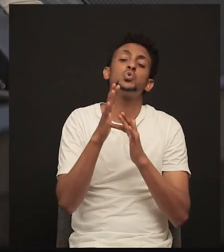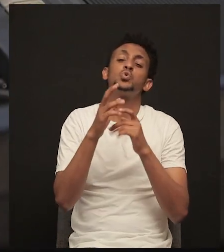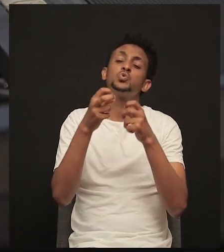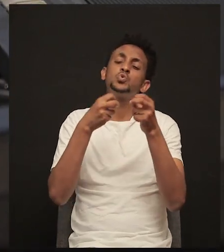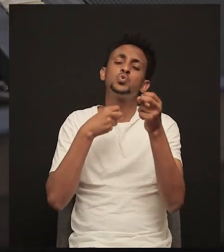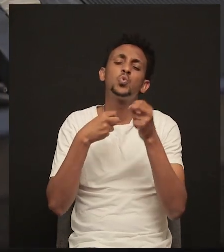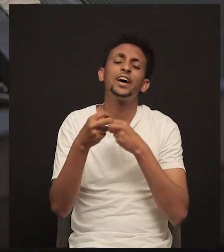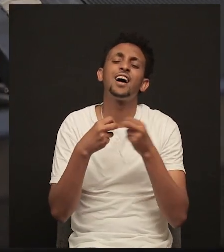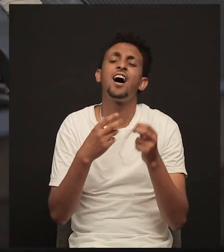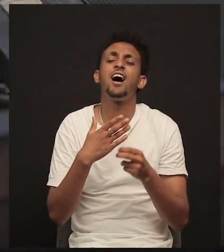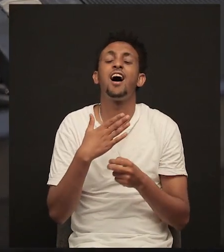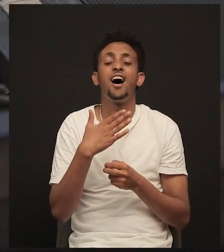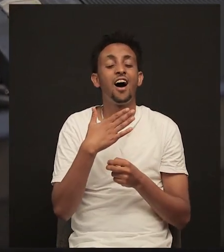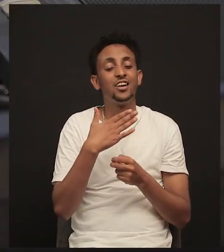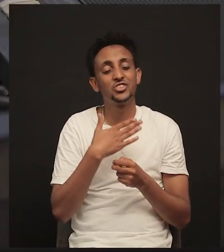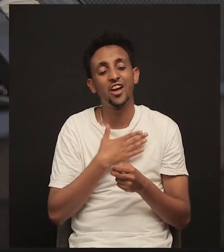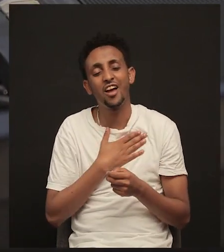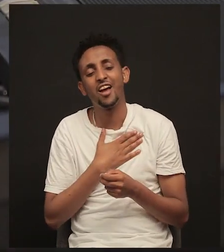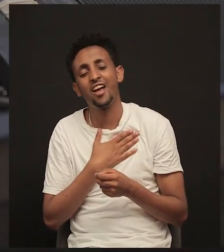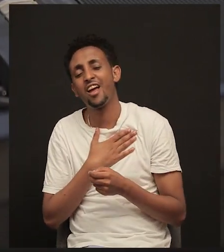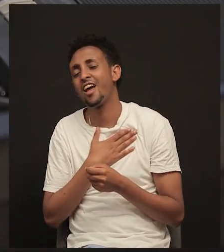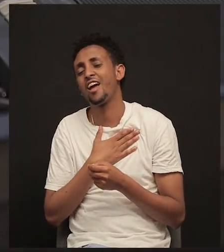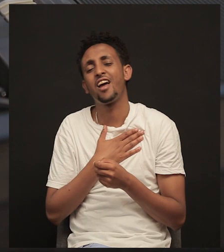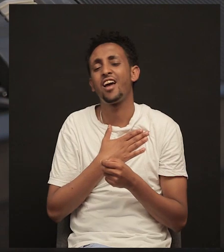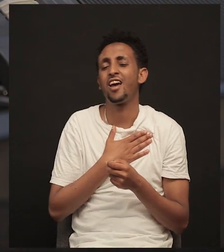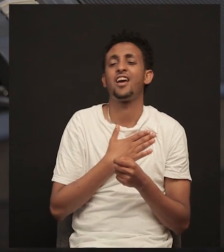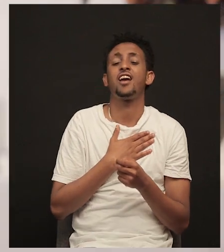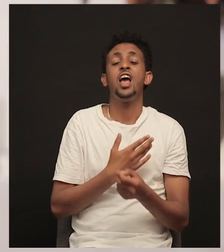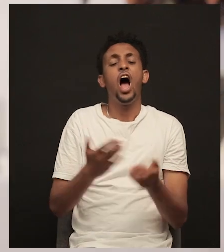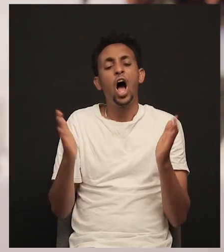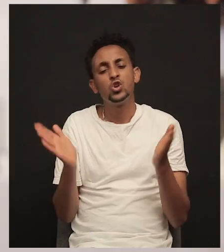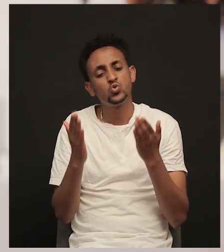መሃሪዬ ኢየሱስ ወዳጄ